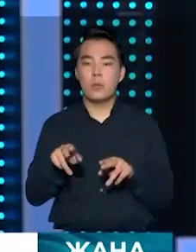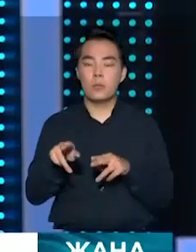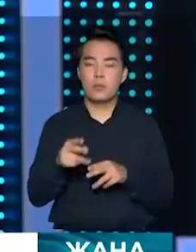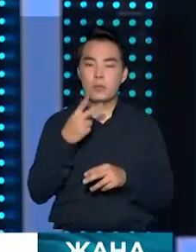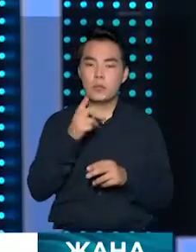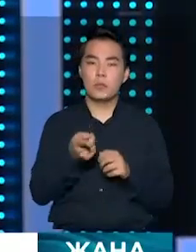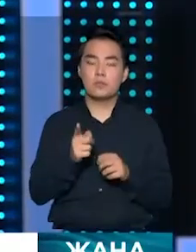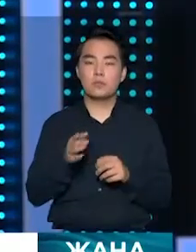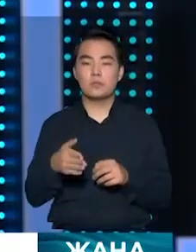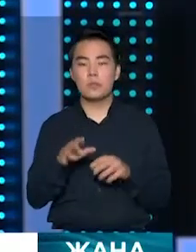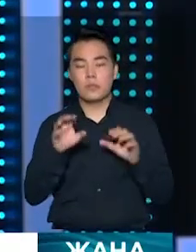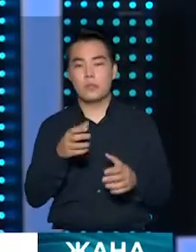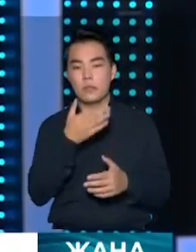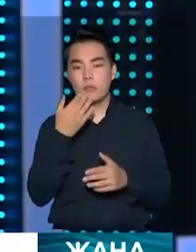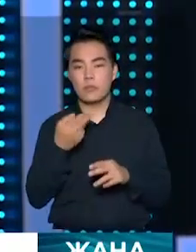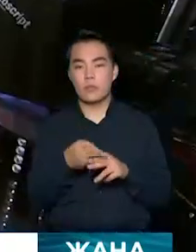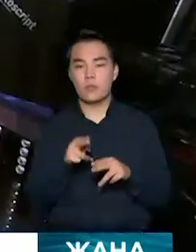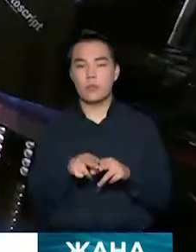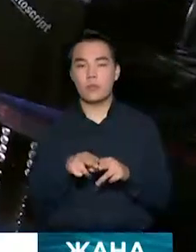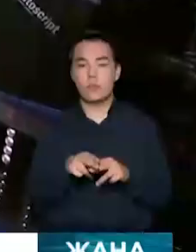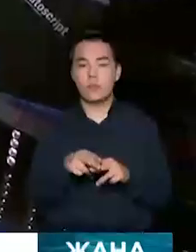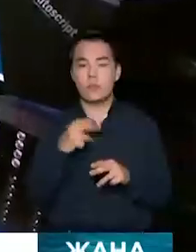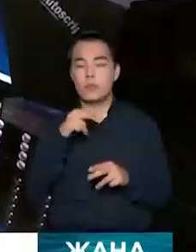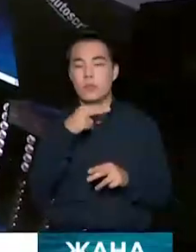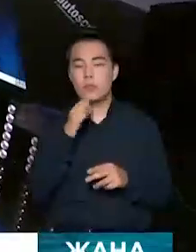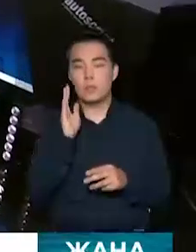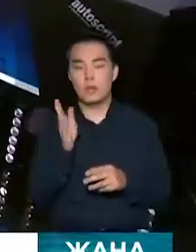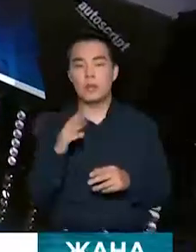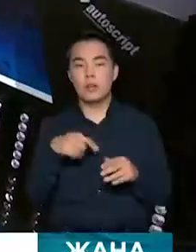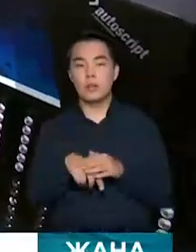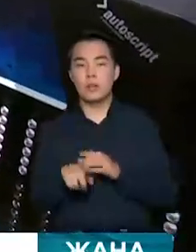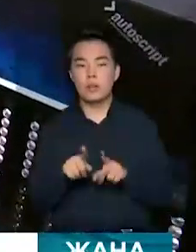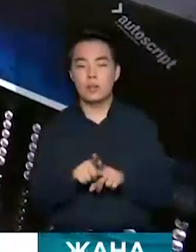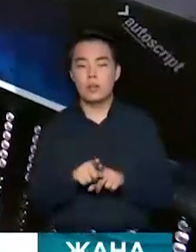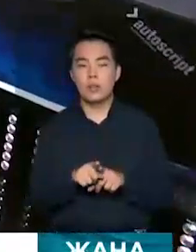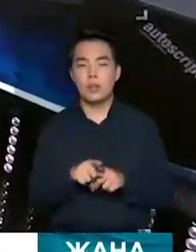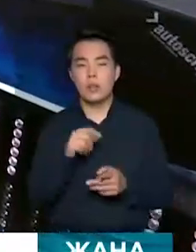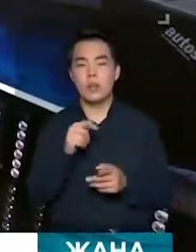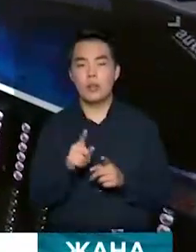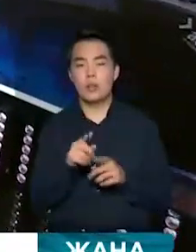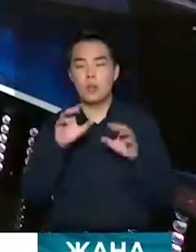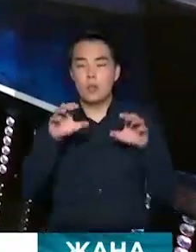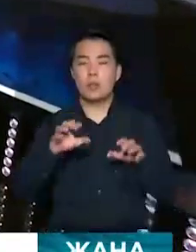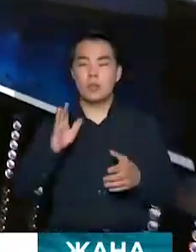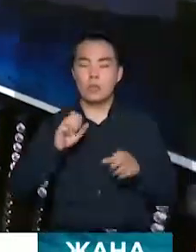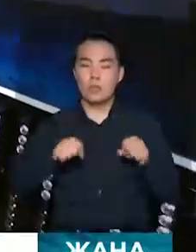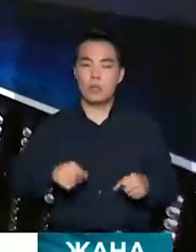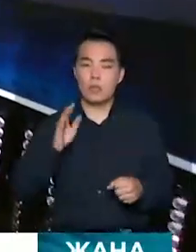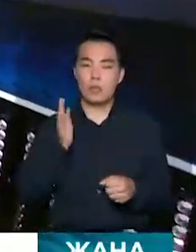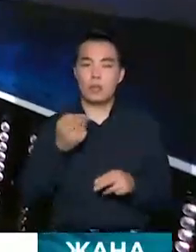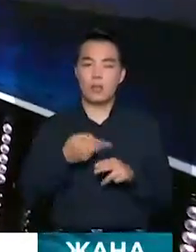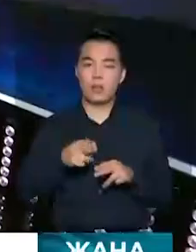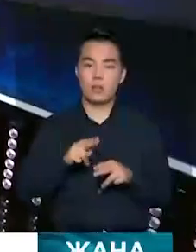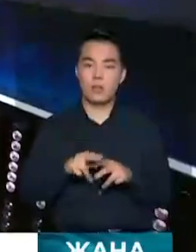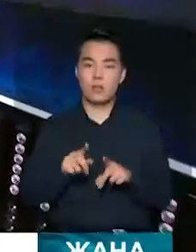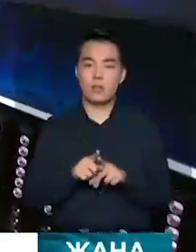бойынша жұмыс министрліктің ерекше бақылауында. Мынау әкімшілік құқық бұзушылық кодексі бар, соған өзгерістер